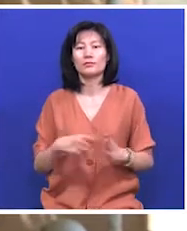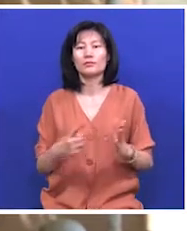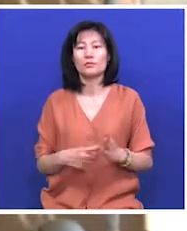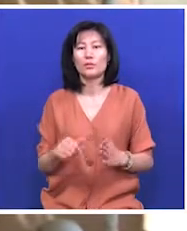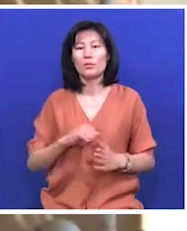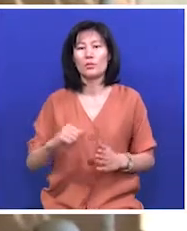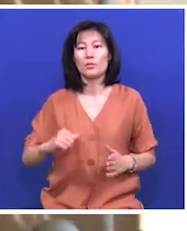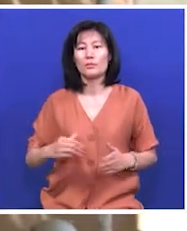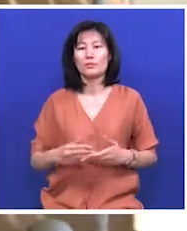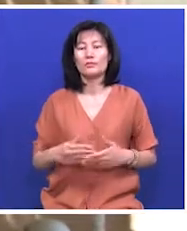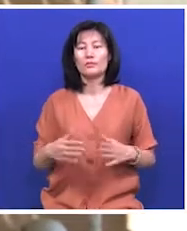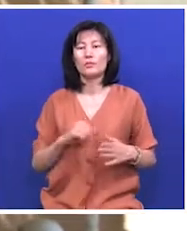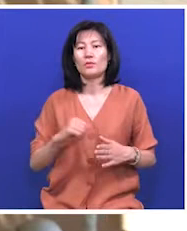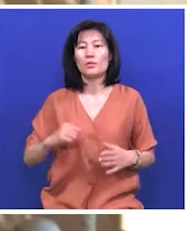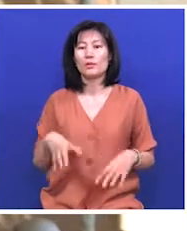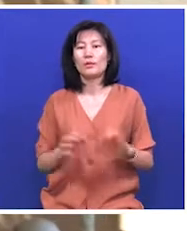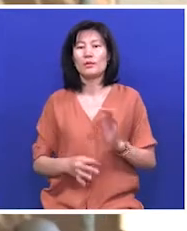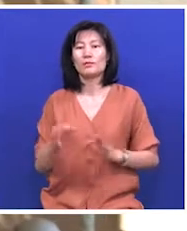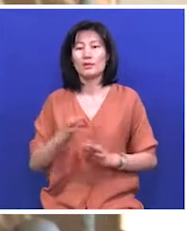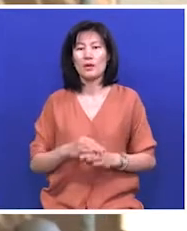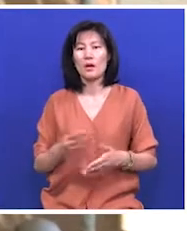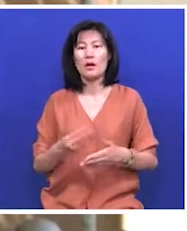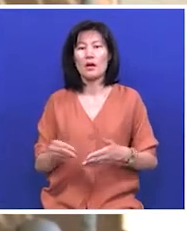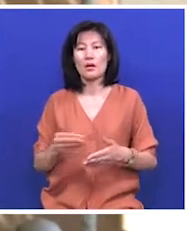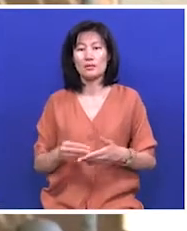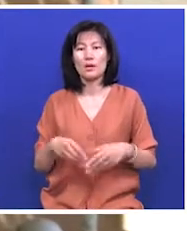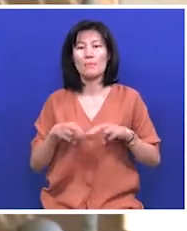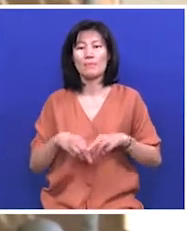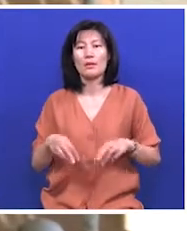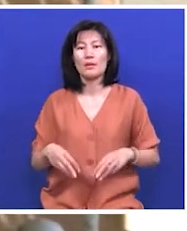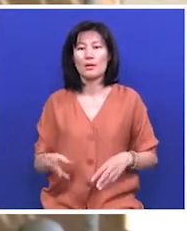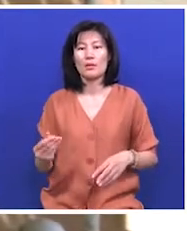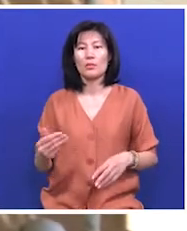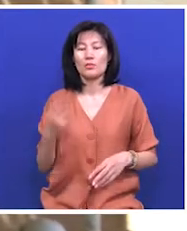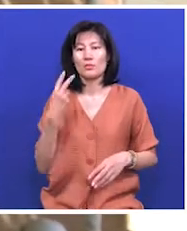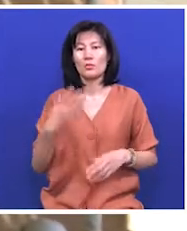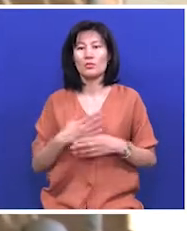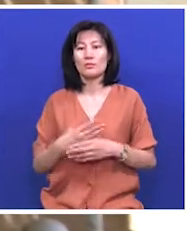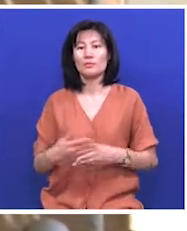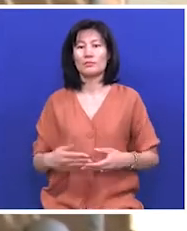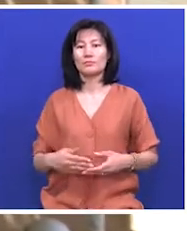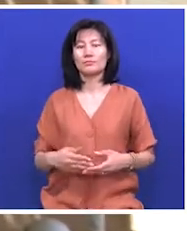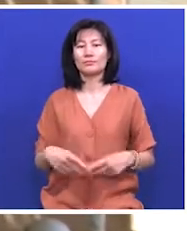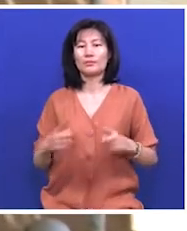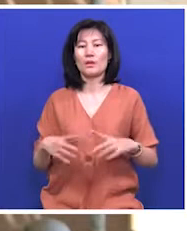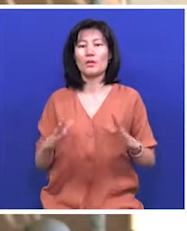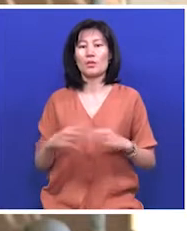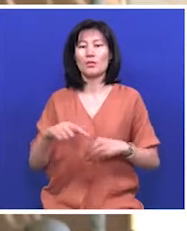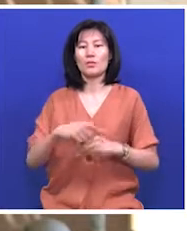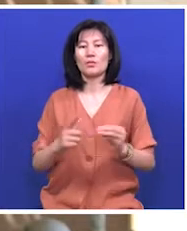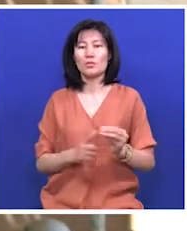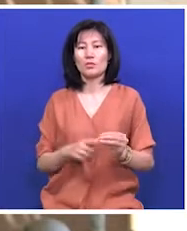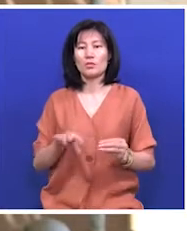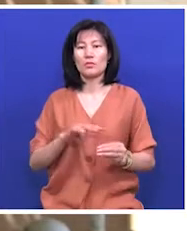қаржылай сұрадық. Өзіміз соғамыз, өзіміз саламыз деп қаржылай. Соған мемлекет бізге қолдау көрсетті. Әр